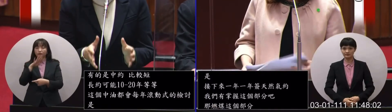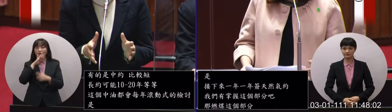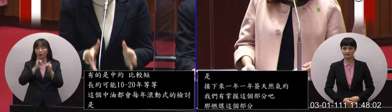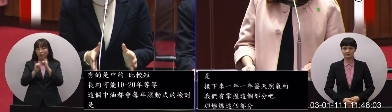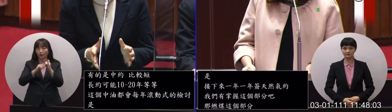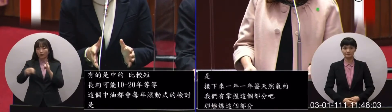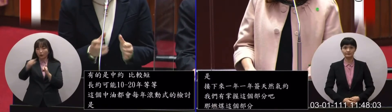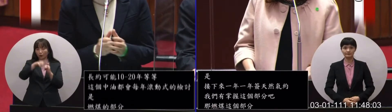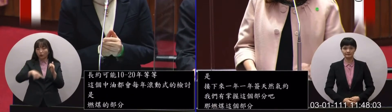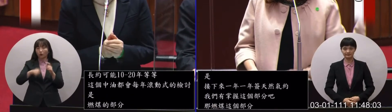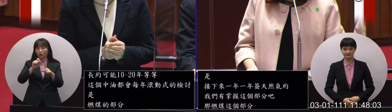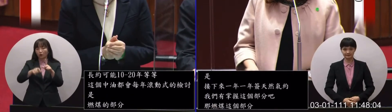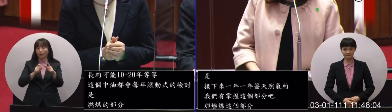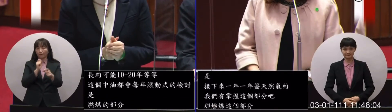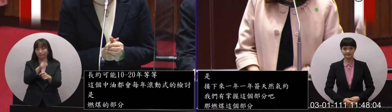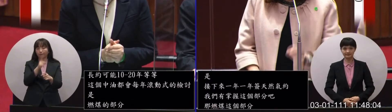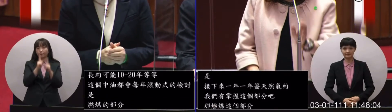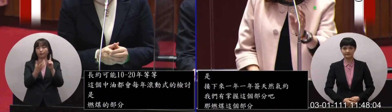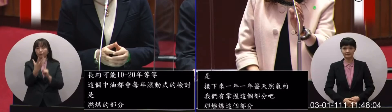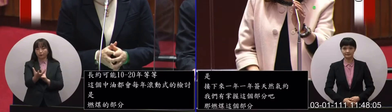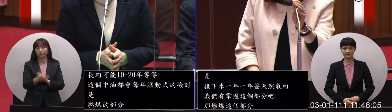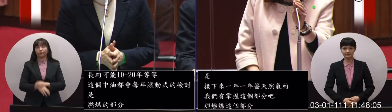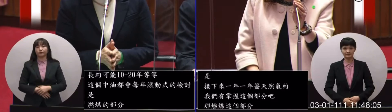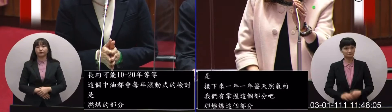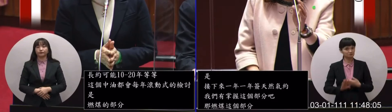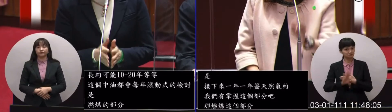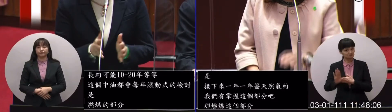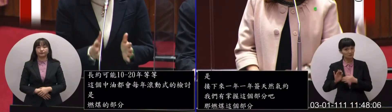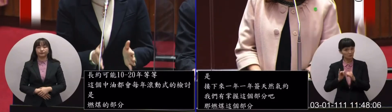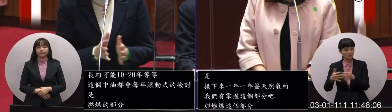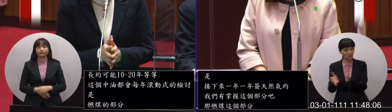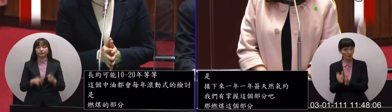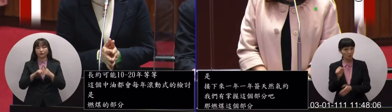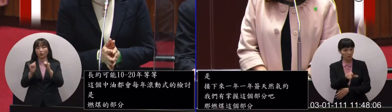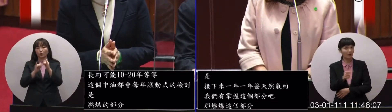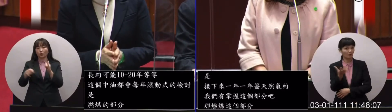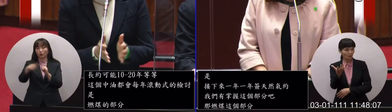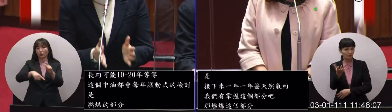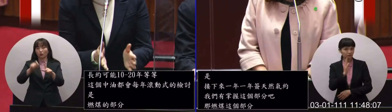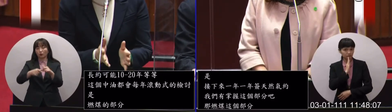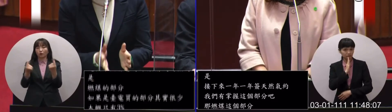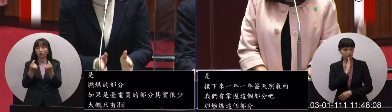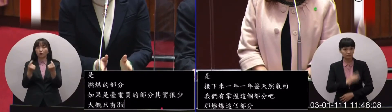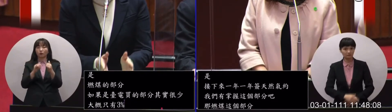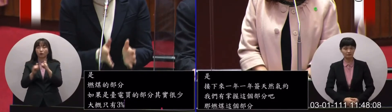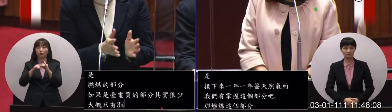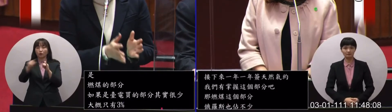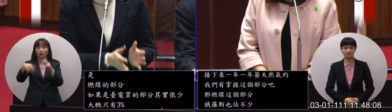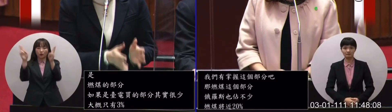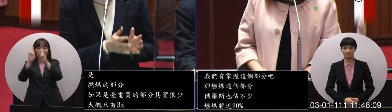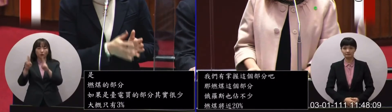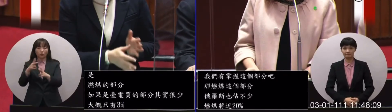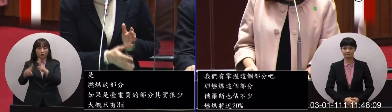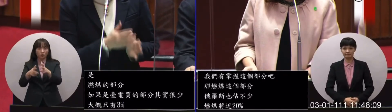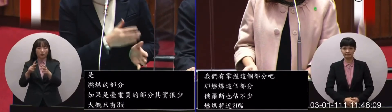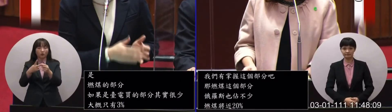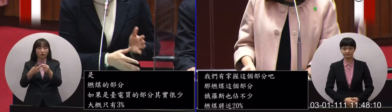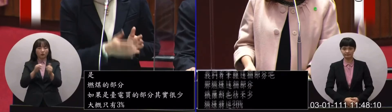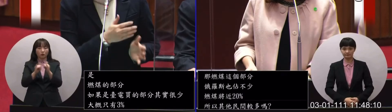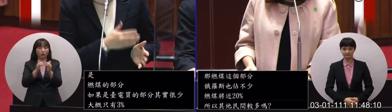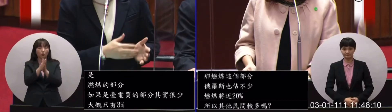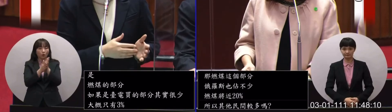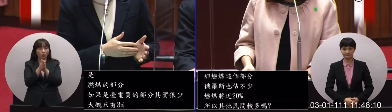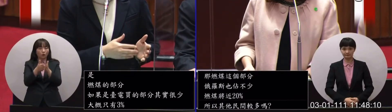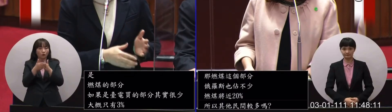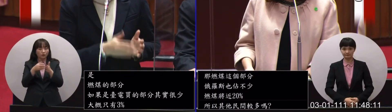民间的业者买的比较多， 所以其他的是民间较侪吗？ 对，民间的业者包括民间的电厂跟民间需